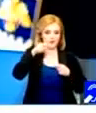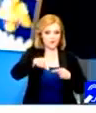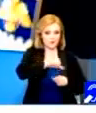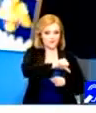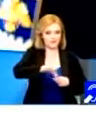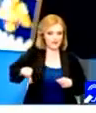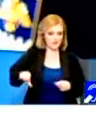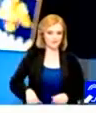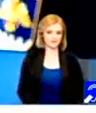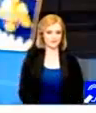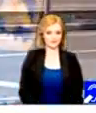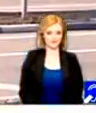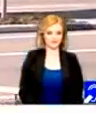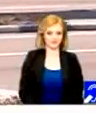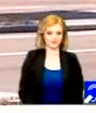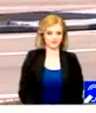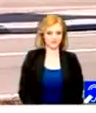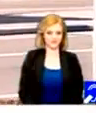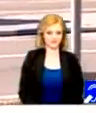la 20%.